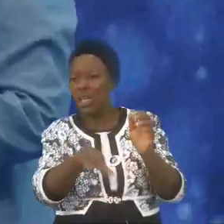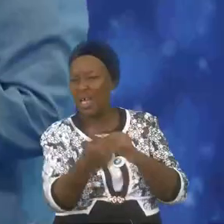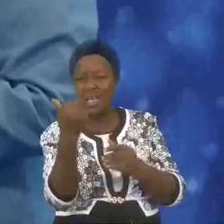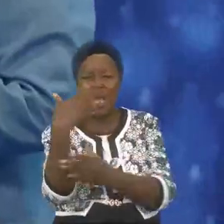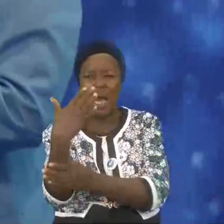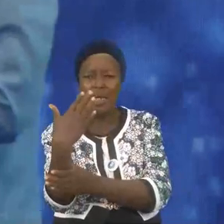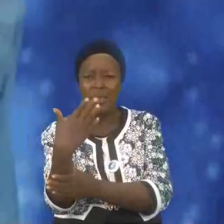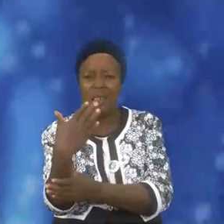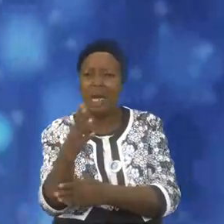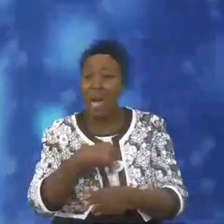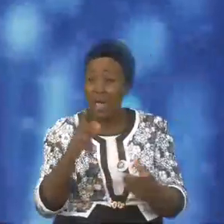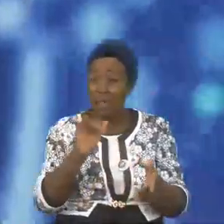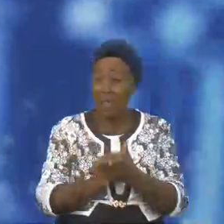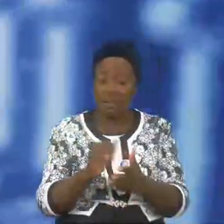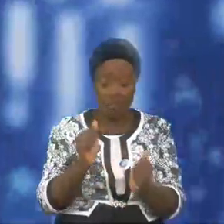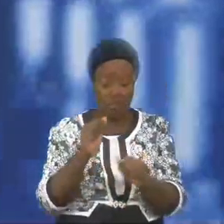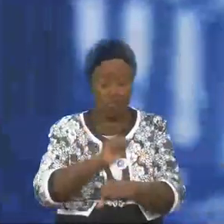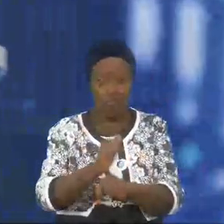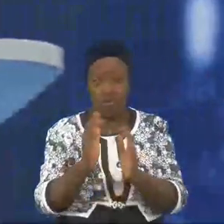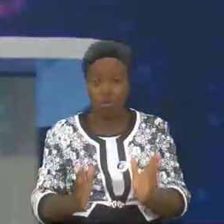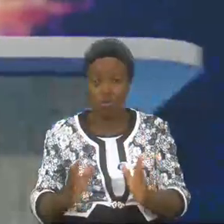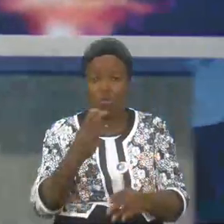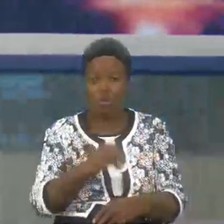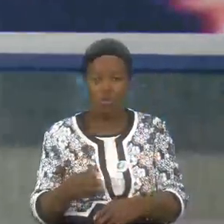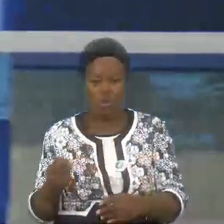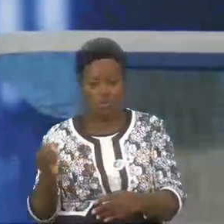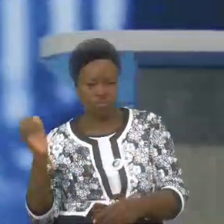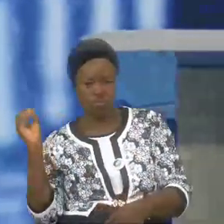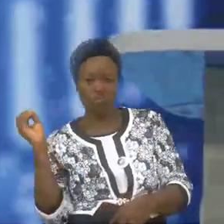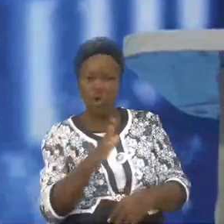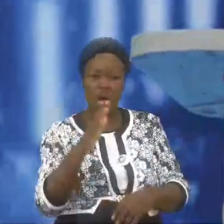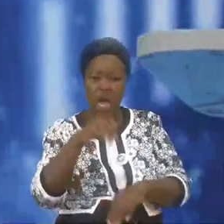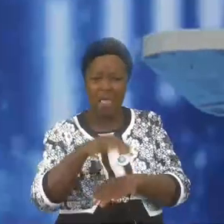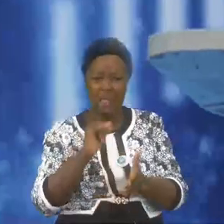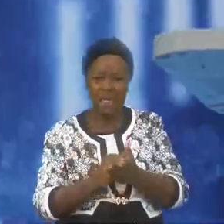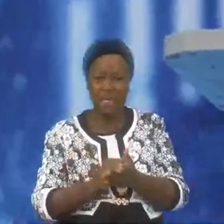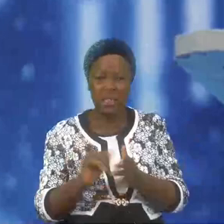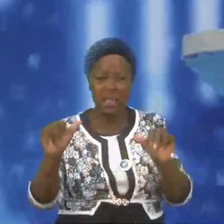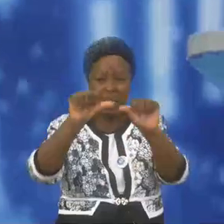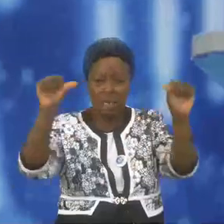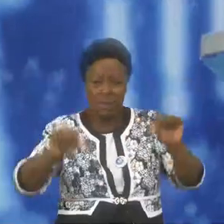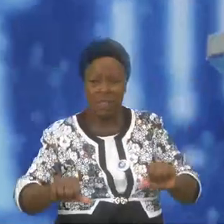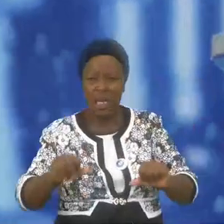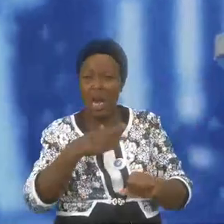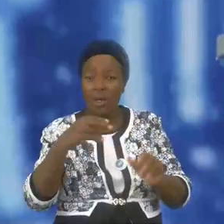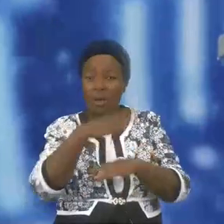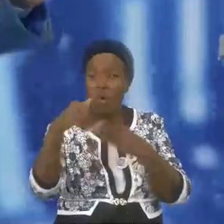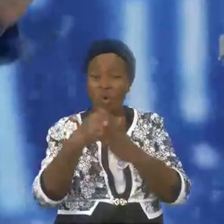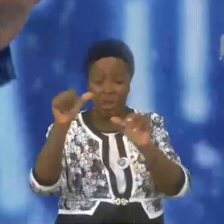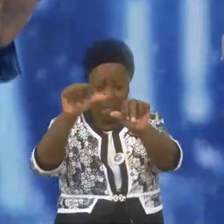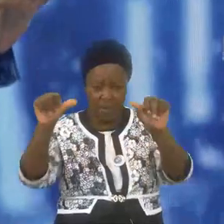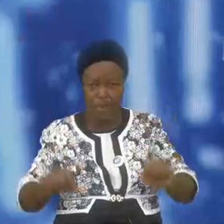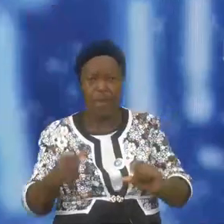sans aucune main, et cette pierre a été lancée à l'image, à la statue, et toute